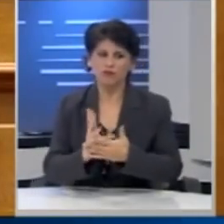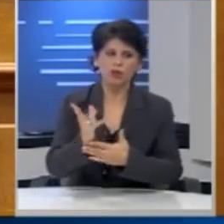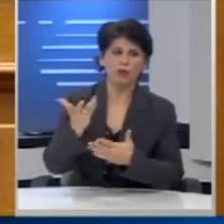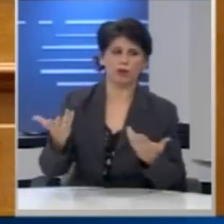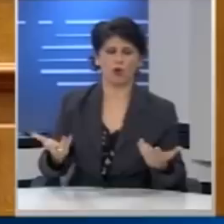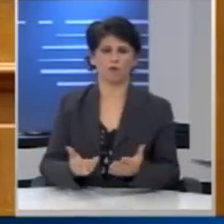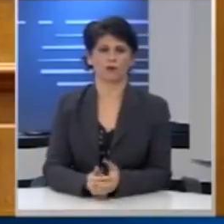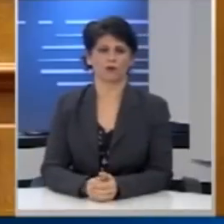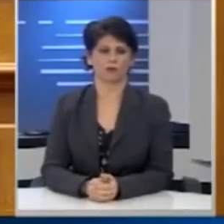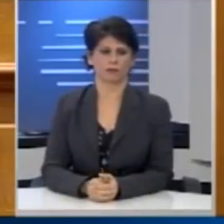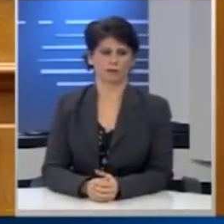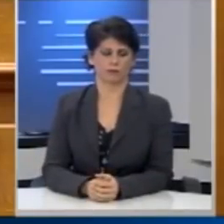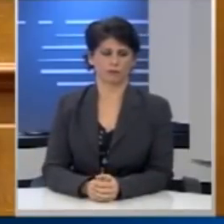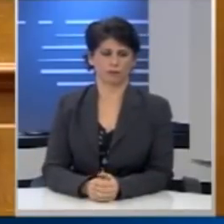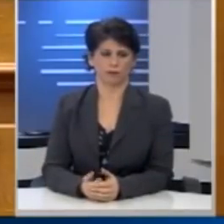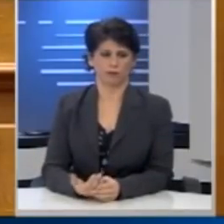προκόψουν.